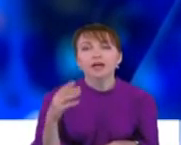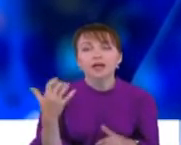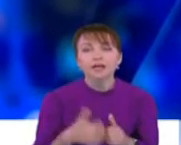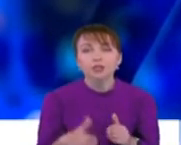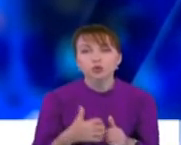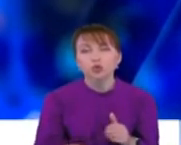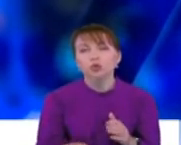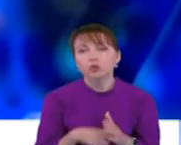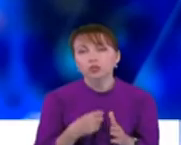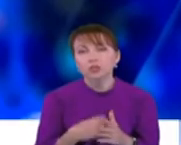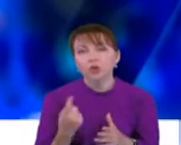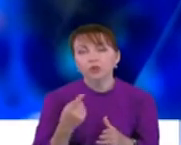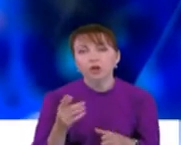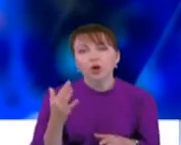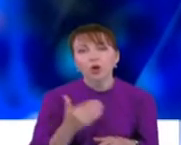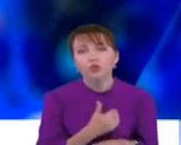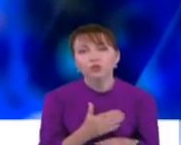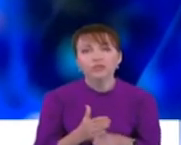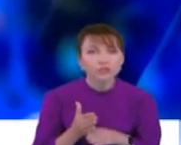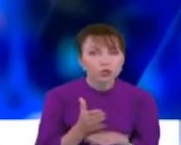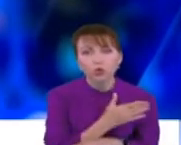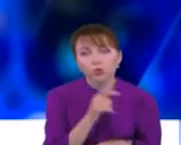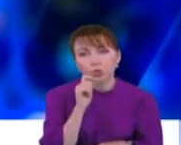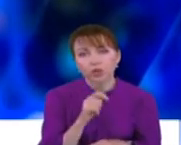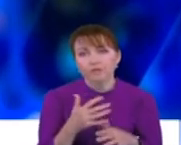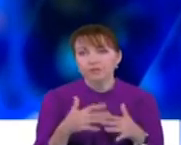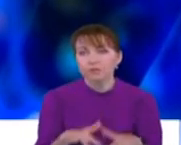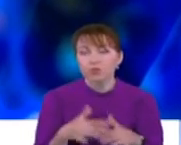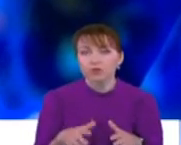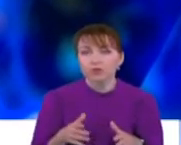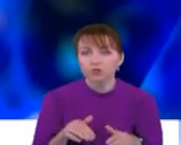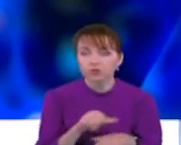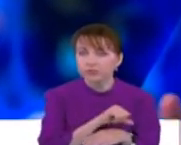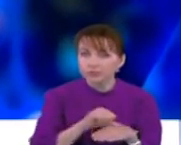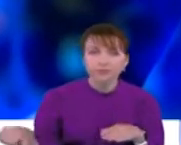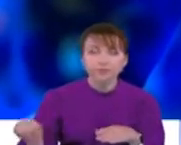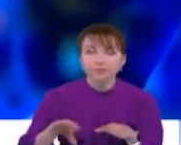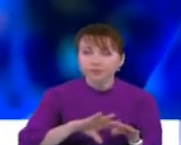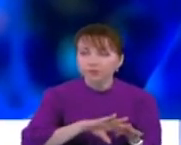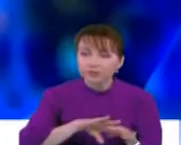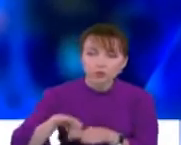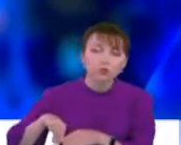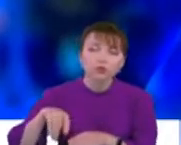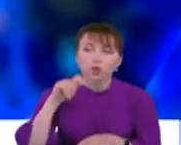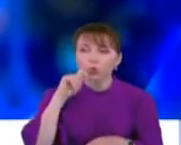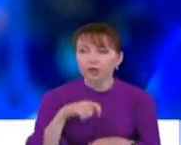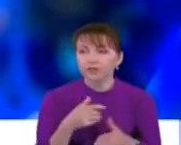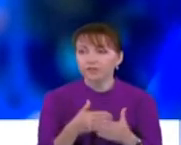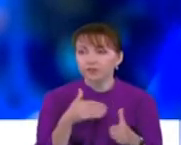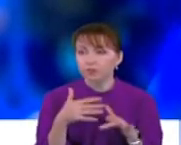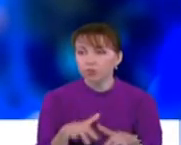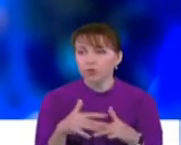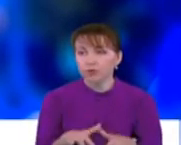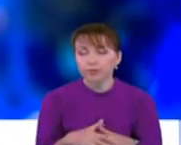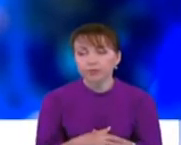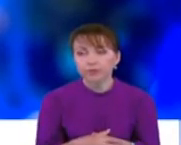Донецької областей, відсторонення України від моря. І в цій ситуації ті дії, які зараз демонструють, відсунення, да, а фактично це розвал України,